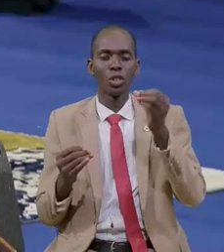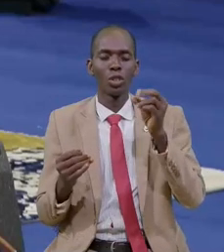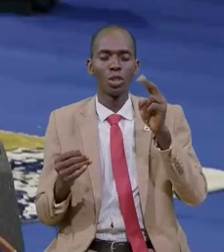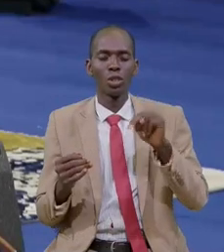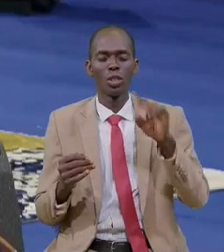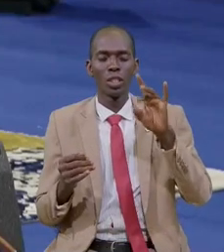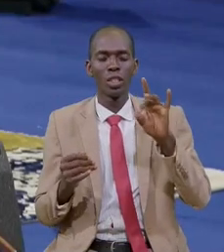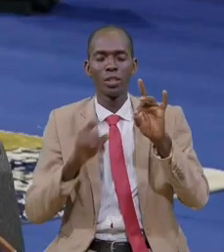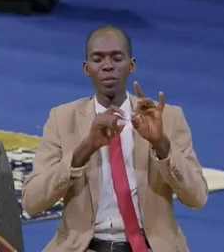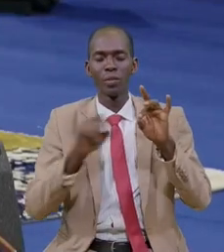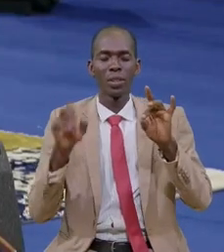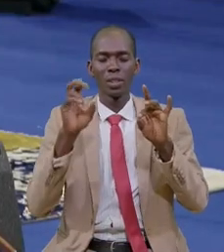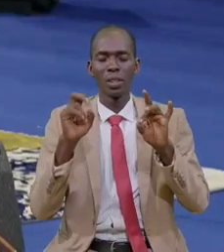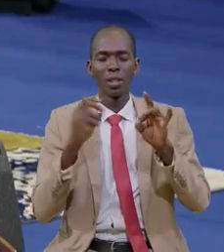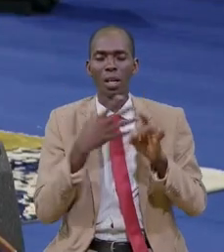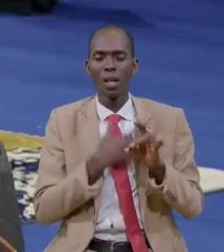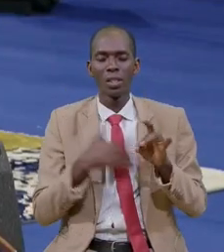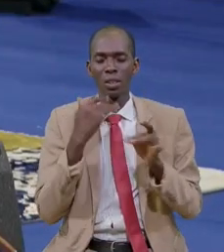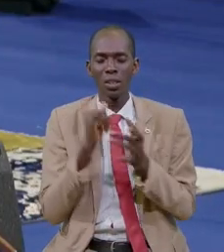30. Jean 8, 30.